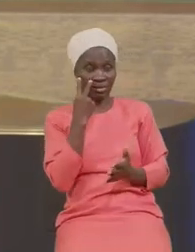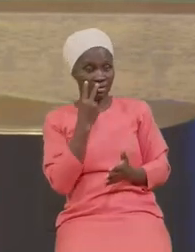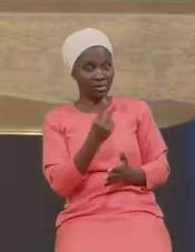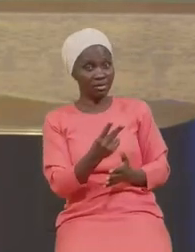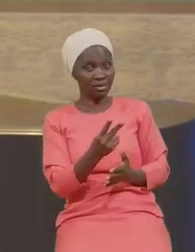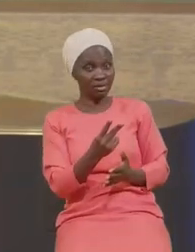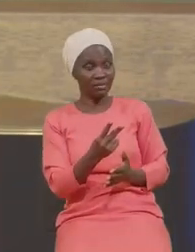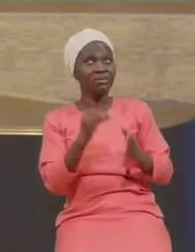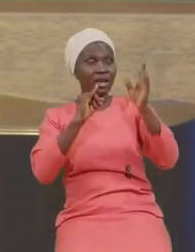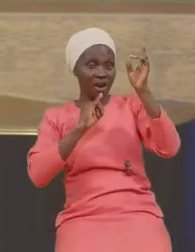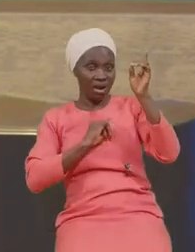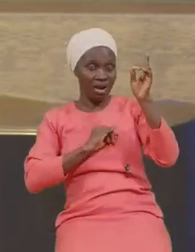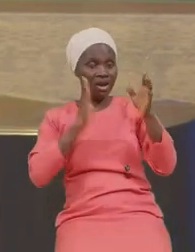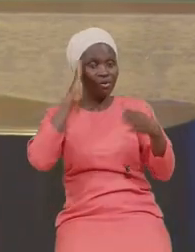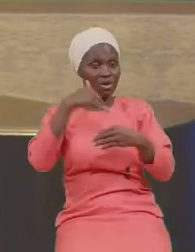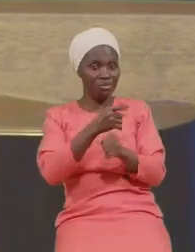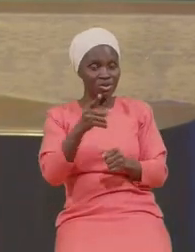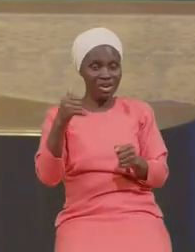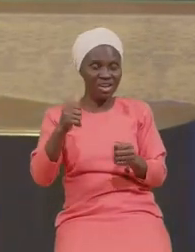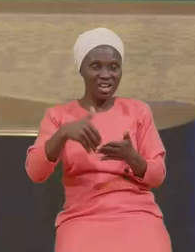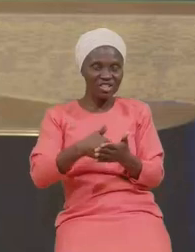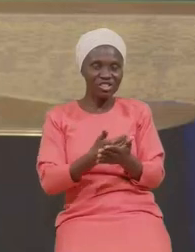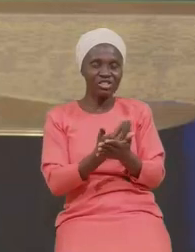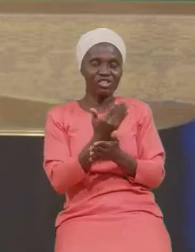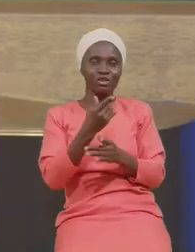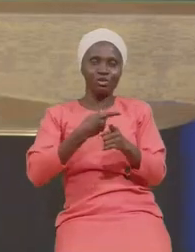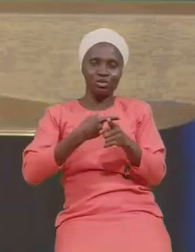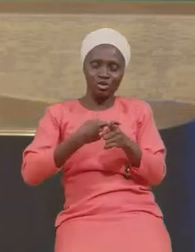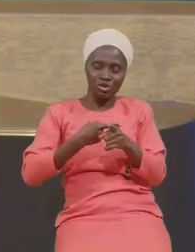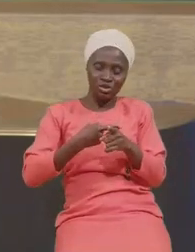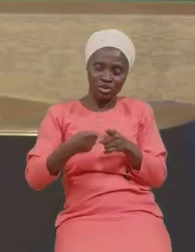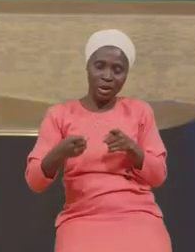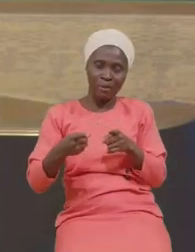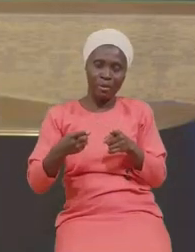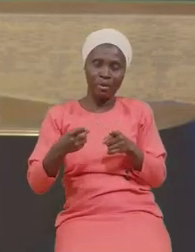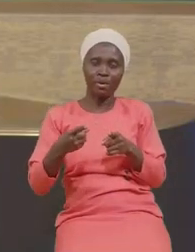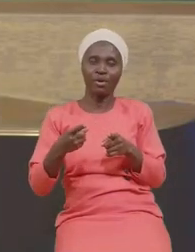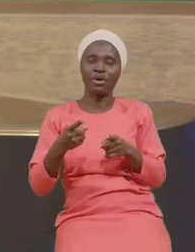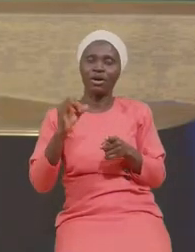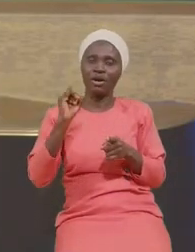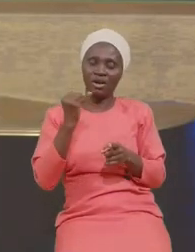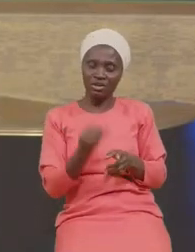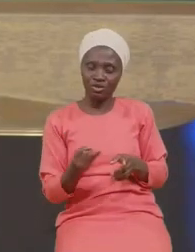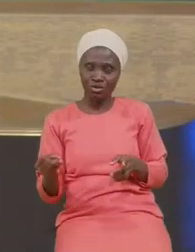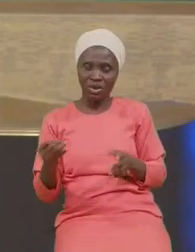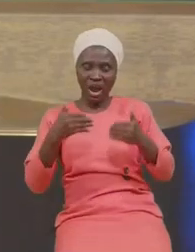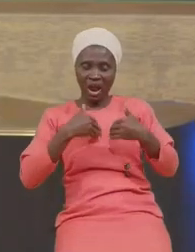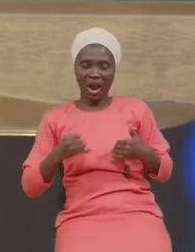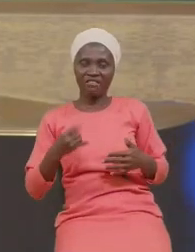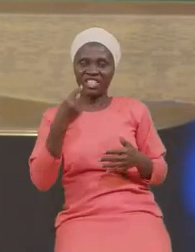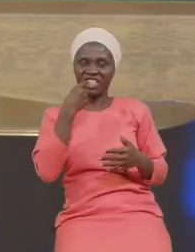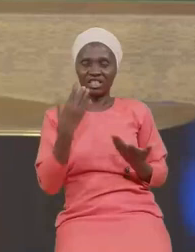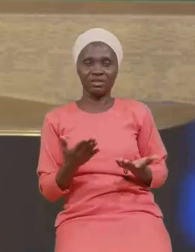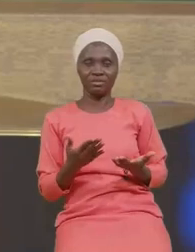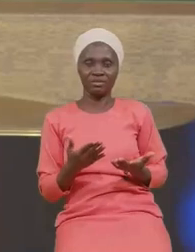je fais de toi un traîneau aigu tout neuf le diable ne